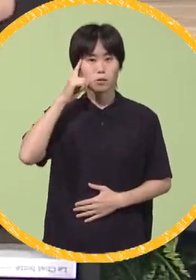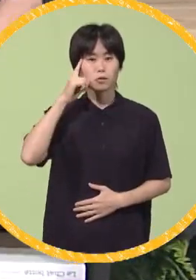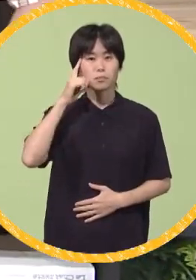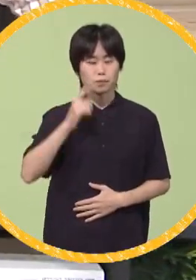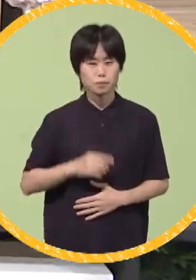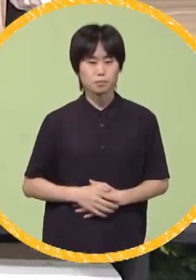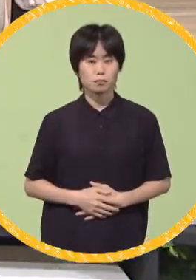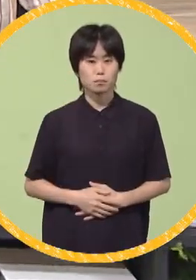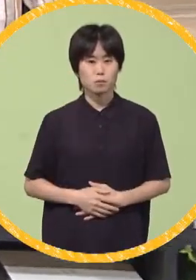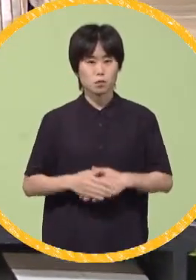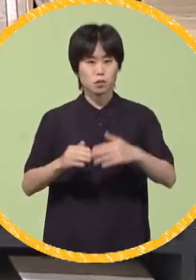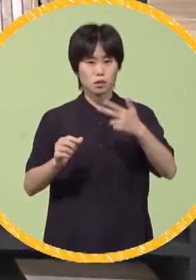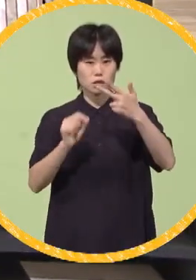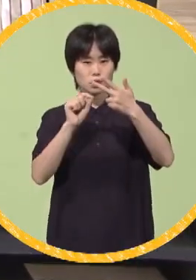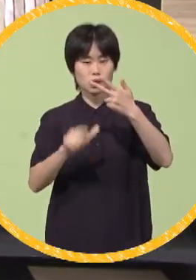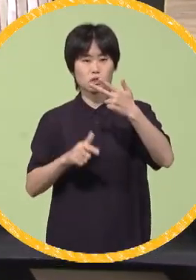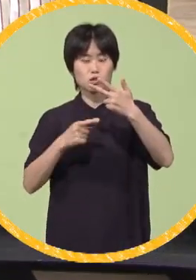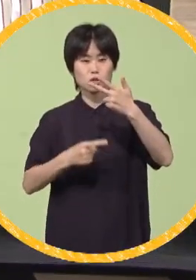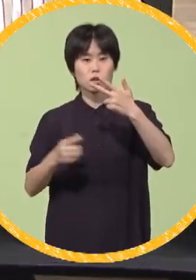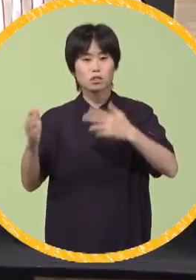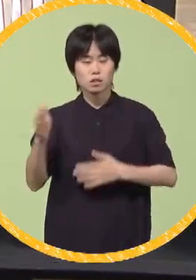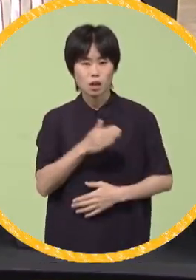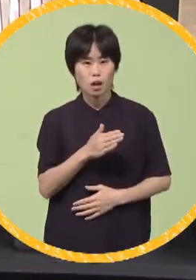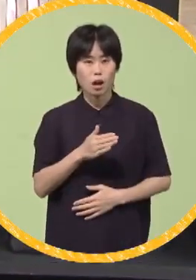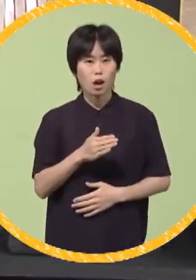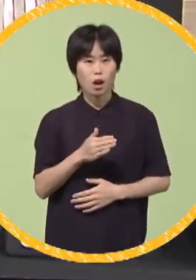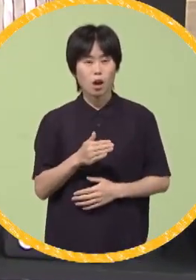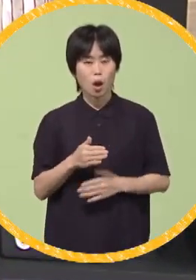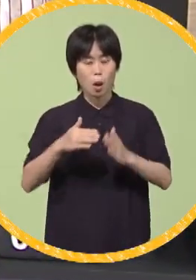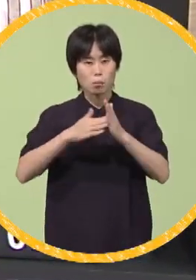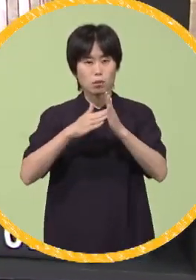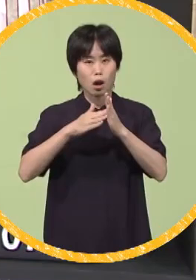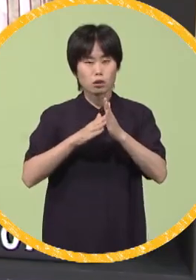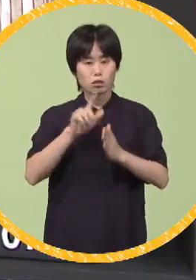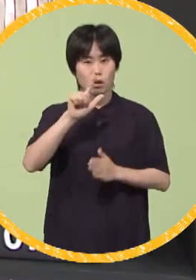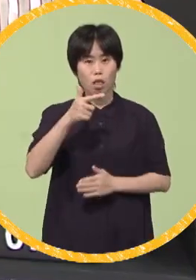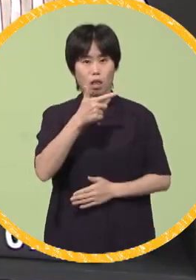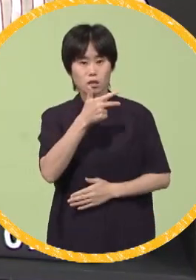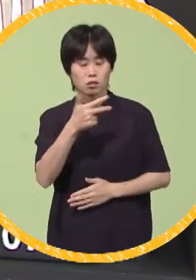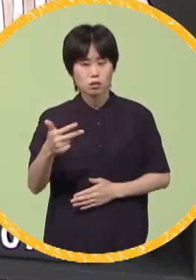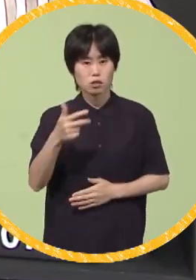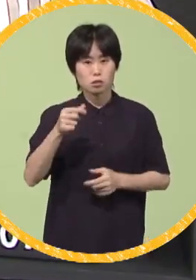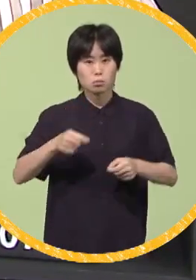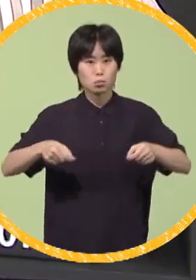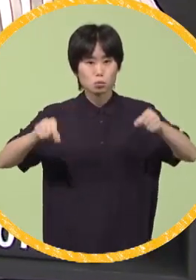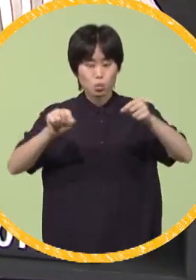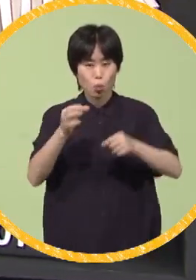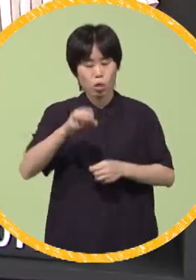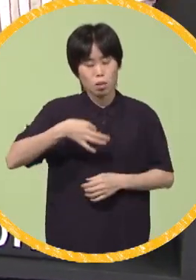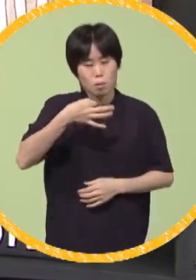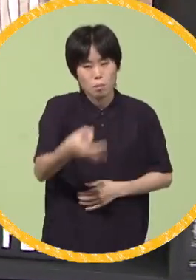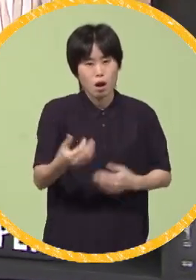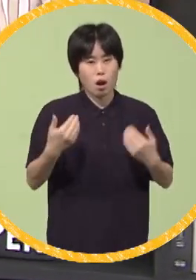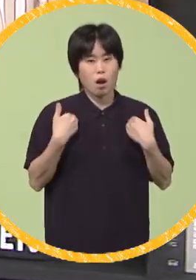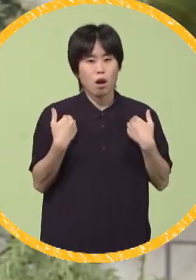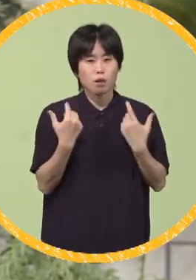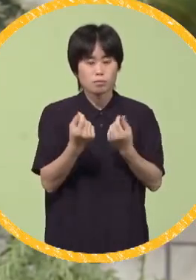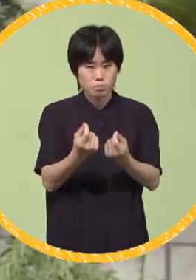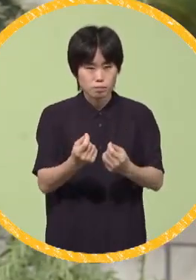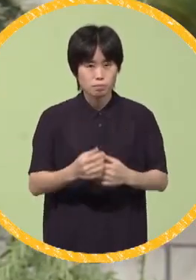思うんですけれども、うん、今月1日から全国でプラスチック製レジ袋の有料化が始まりましたよね、は い、確か